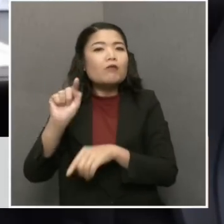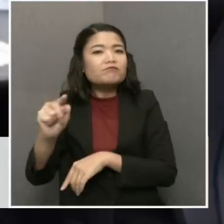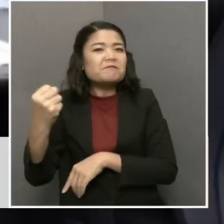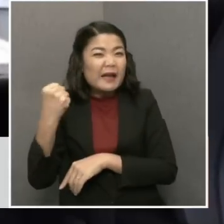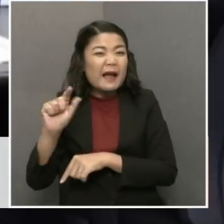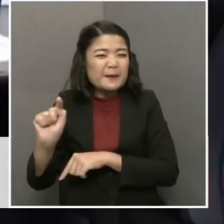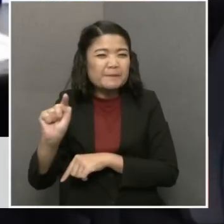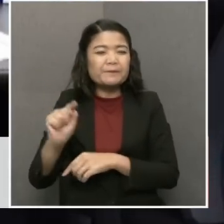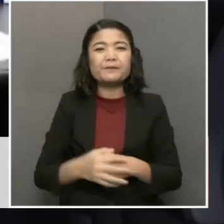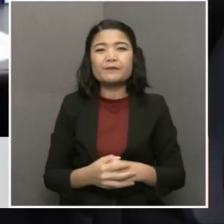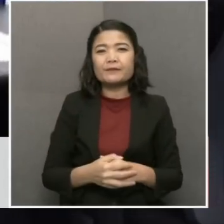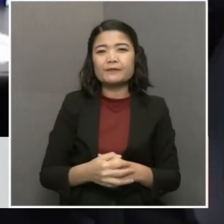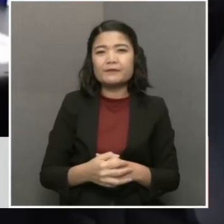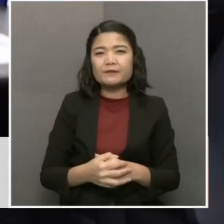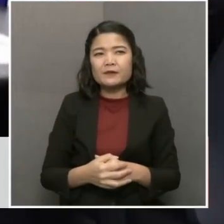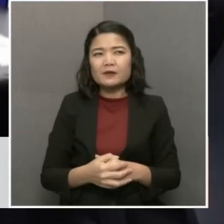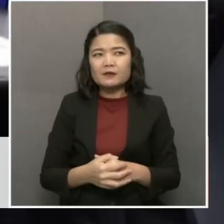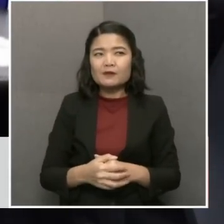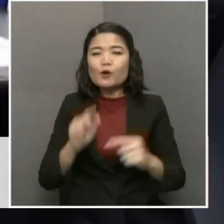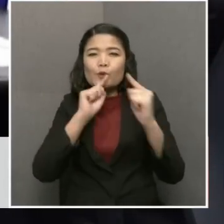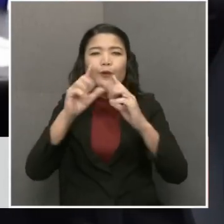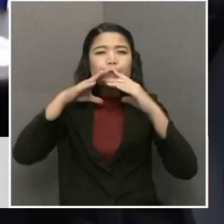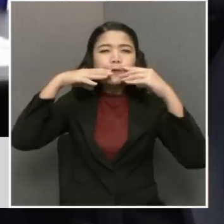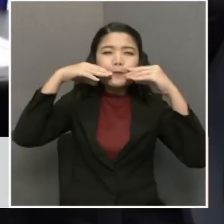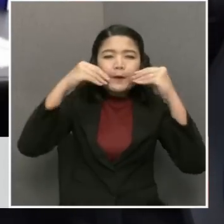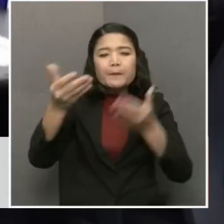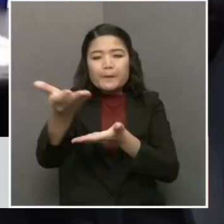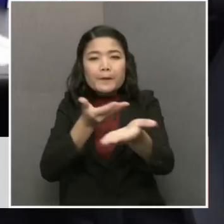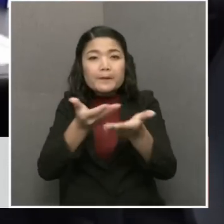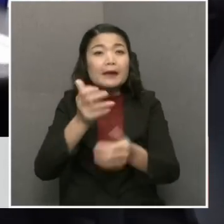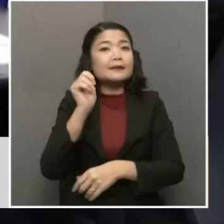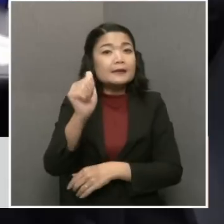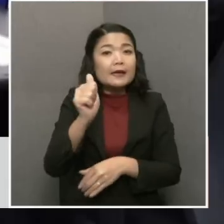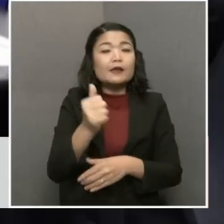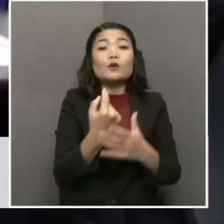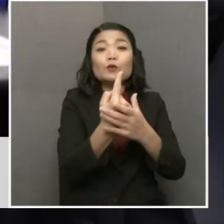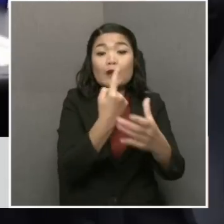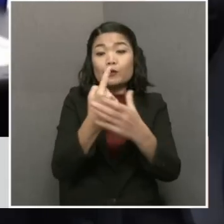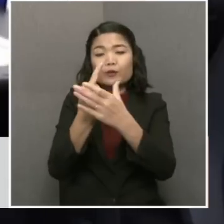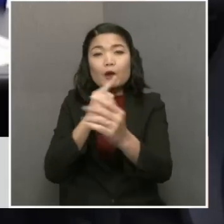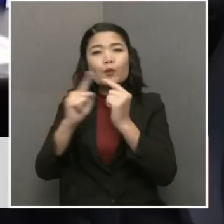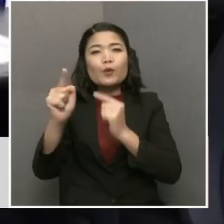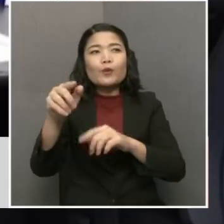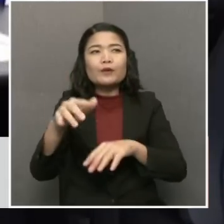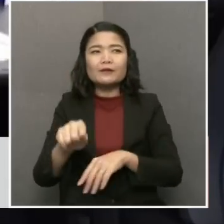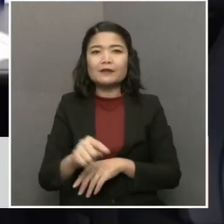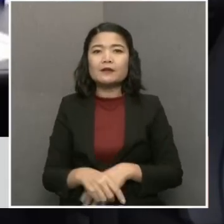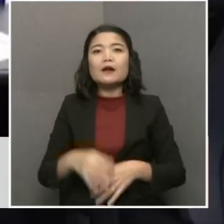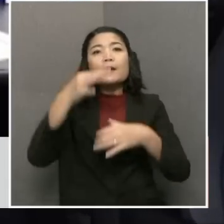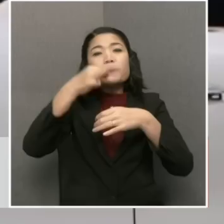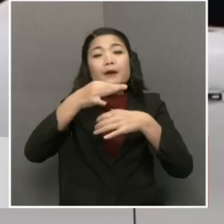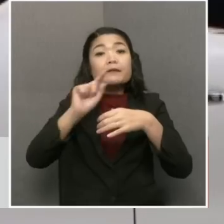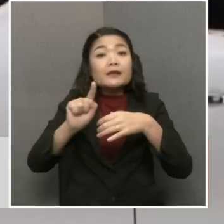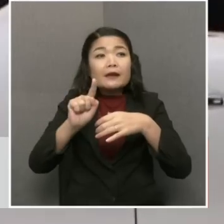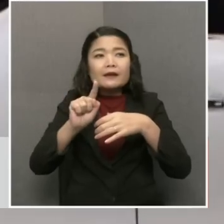ท่ามกลางบรรยากาศที่เป็นไปอย่างชื่นมื่นเลยนะคะบรรดาแกนนำทั้ง3พรรคก็ได้พากันดื่มเมนูเครื่องดื่มที่ชื่อ